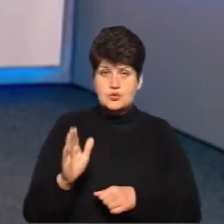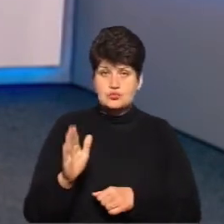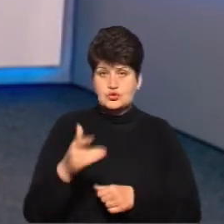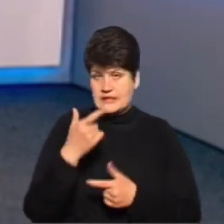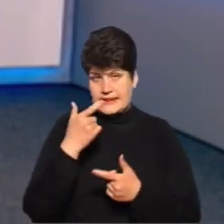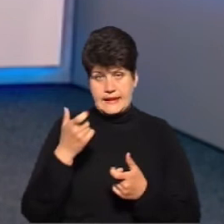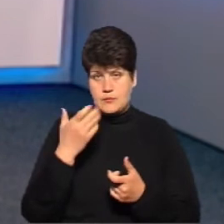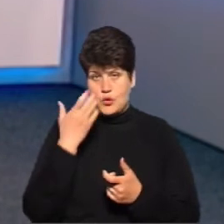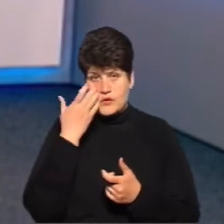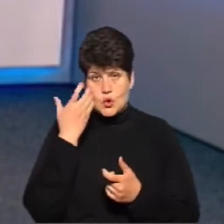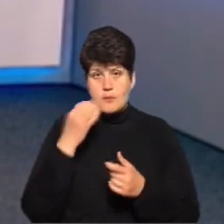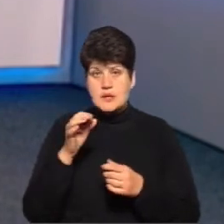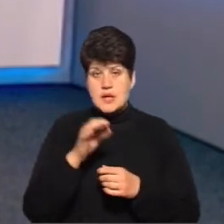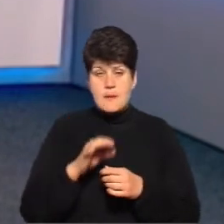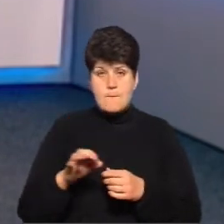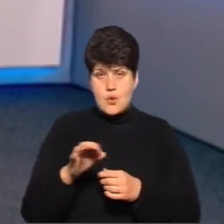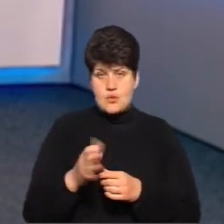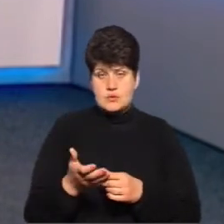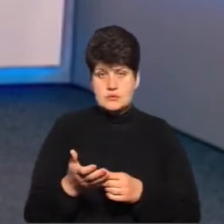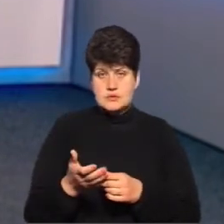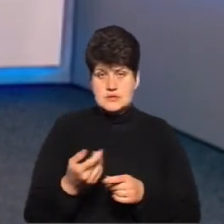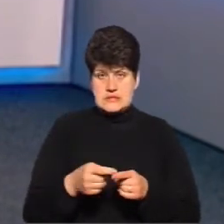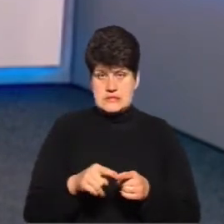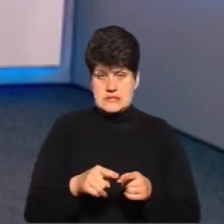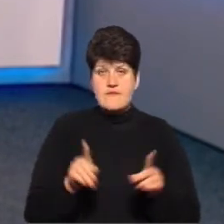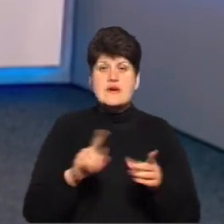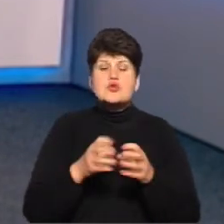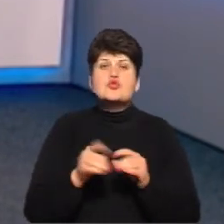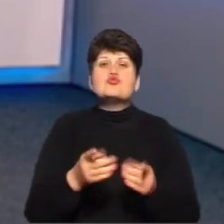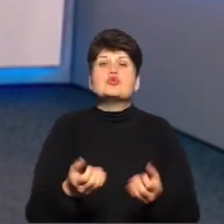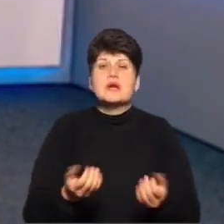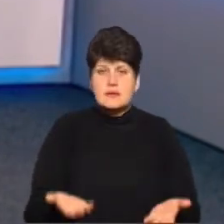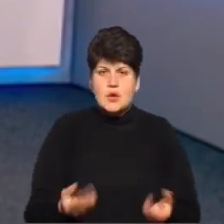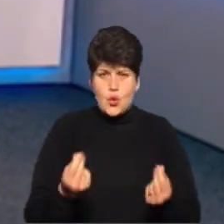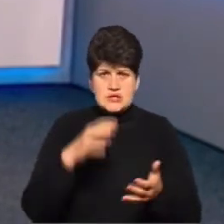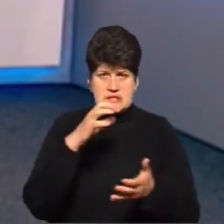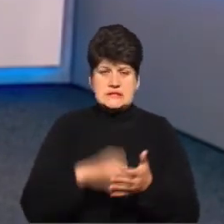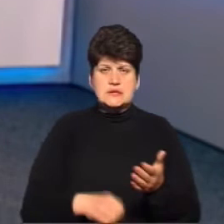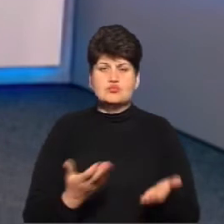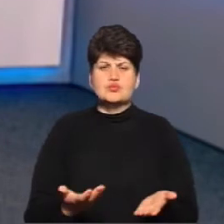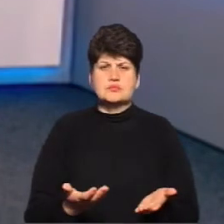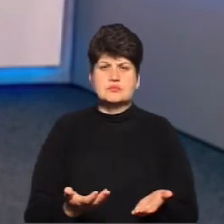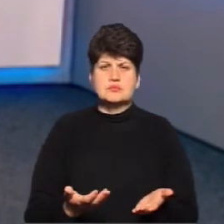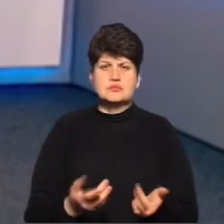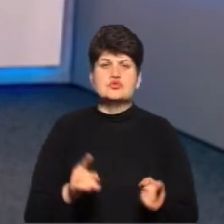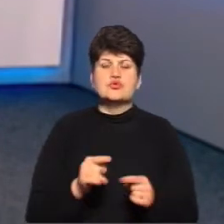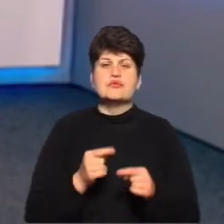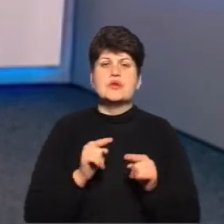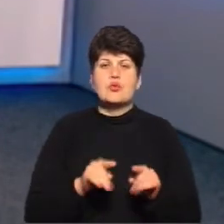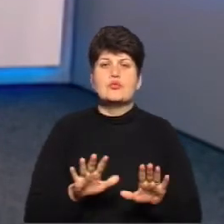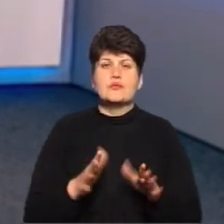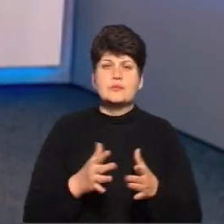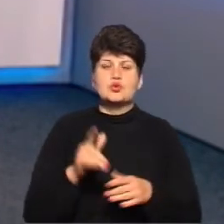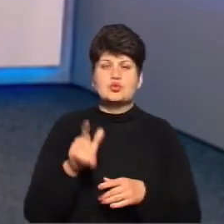про якраз... Тобто в результаті що вона отримає? З неї кошти просто знімуть. І що в такому випадку людина може зробити?